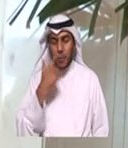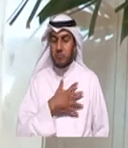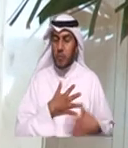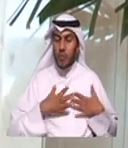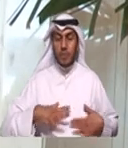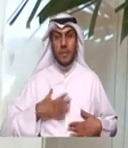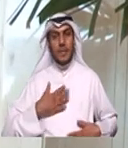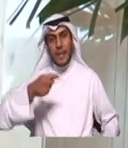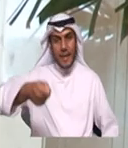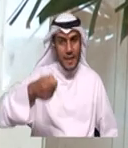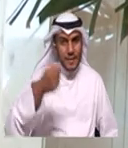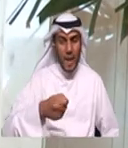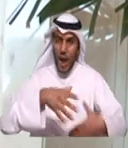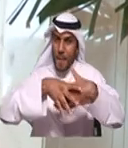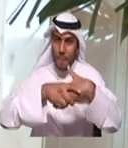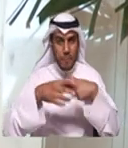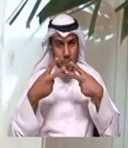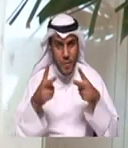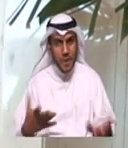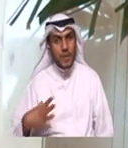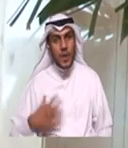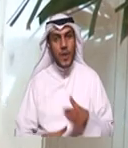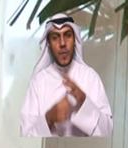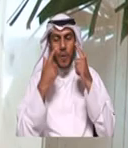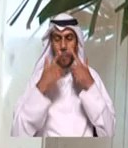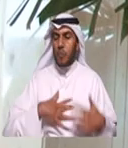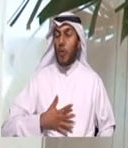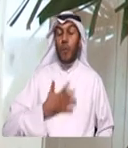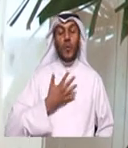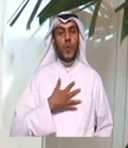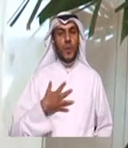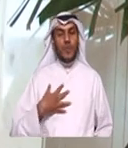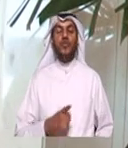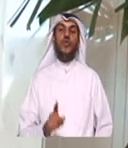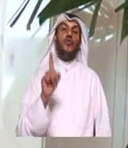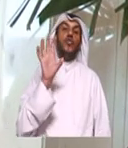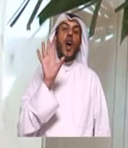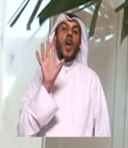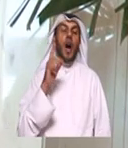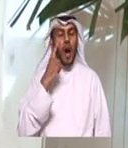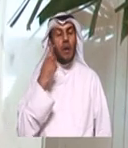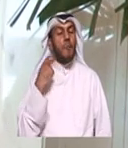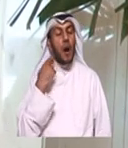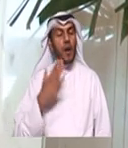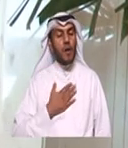بالسلام ومصافحة اليوم، إن شاء الله نكون قد هذه